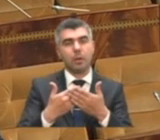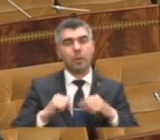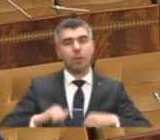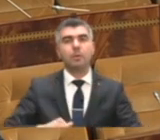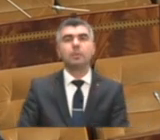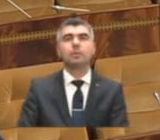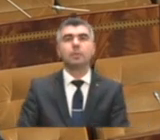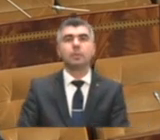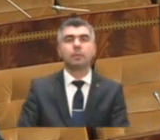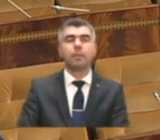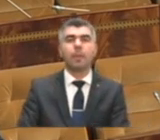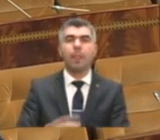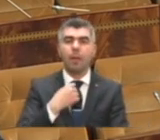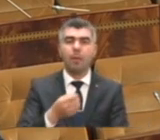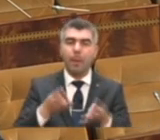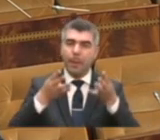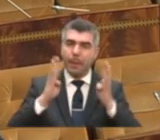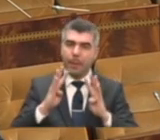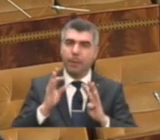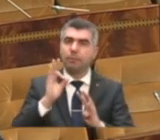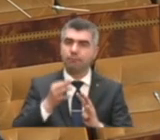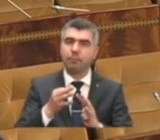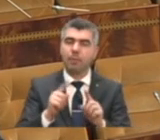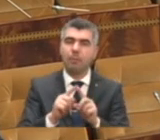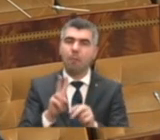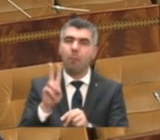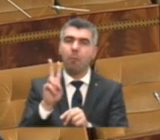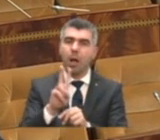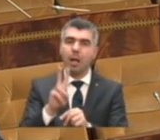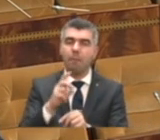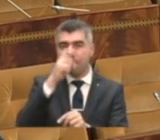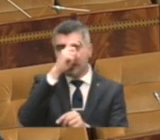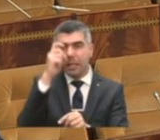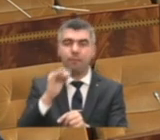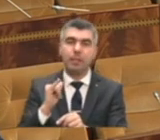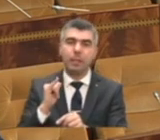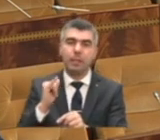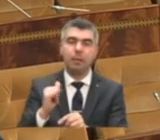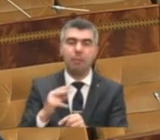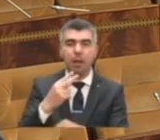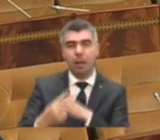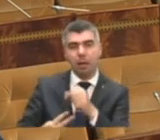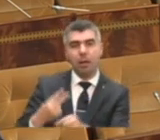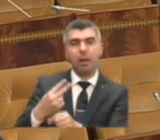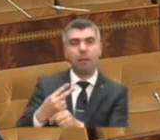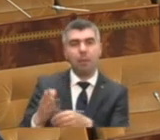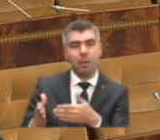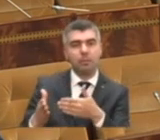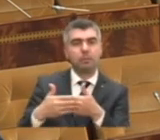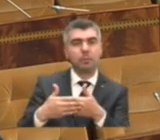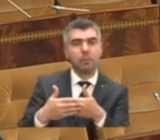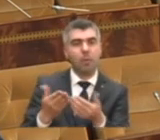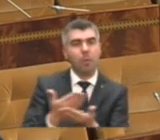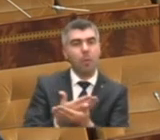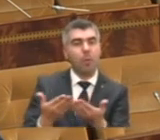الوزير. نسجل بكل ارتياح استئناف تنظيم المخيمات الصيفيه المعتاده بعد سنتين متتاليتين من الاغلاق التام